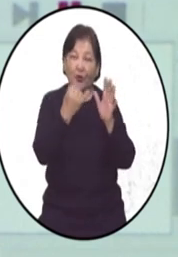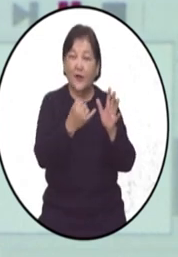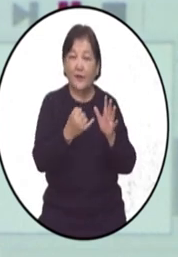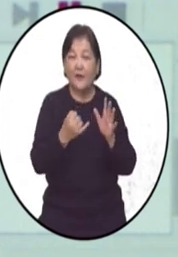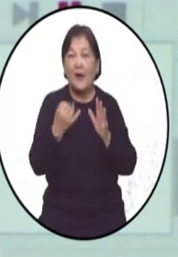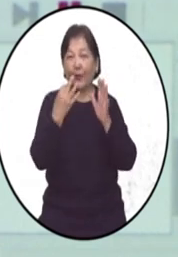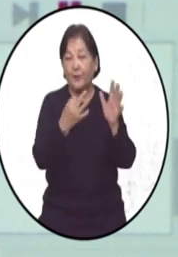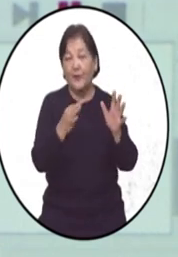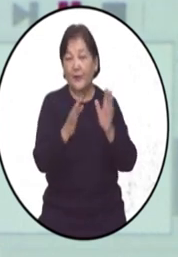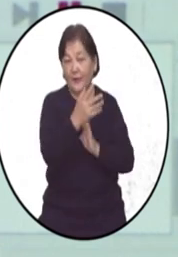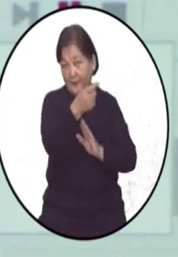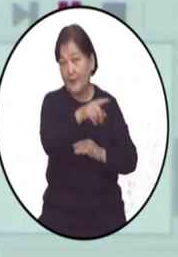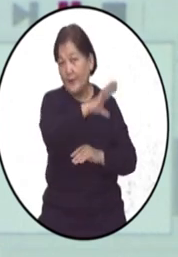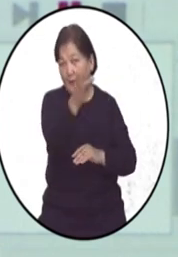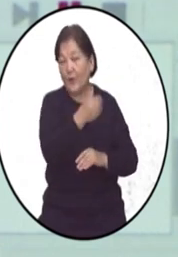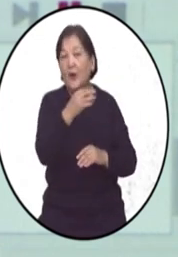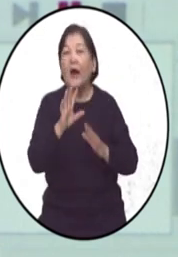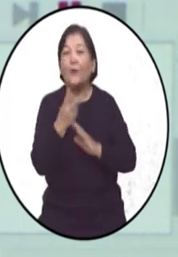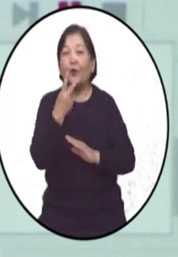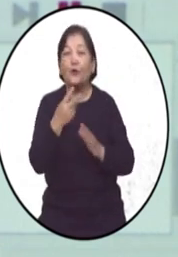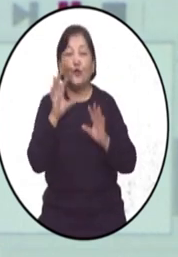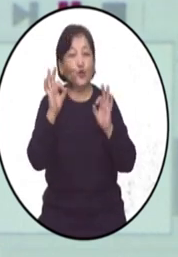нэмэхээр бол 12 гэдэг. Ингээд зөв хариу гарч байна гэсэн.